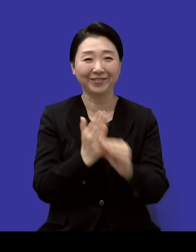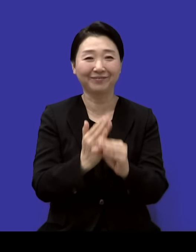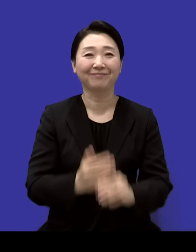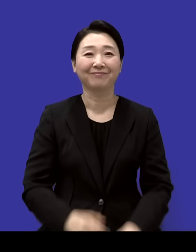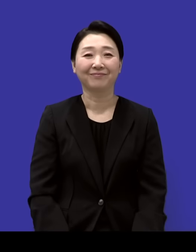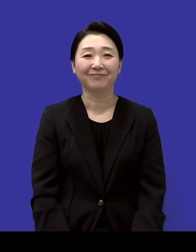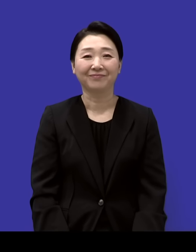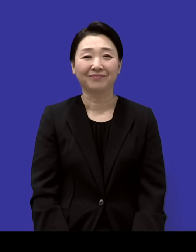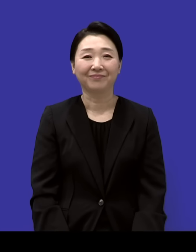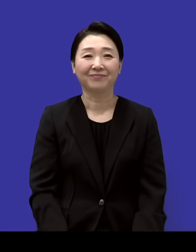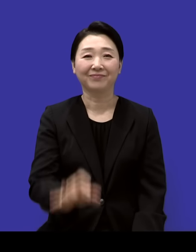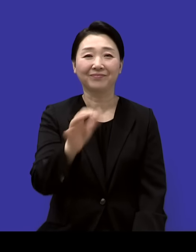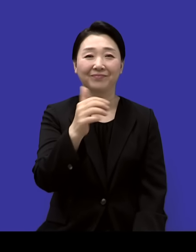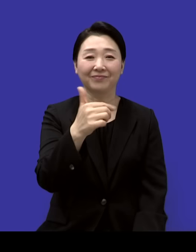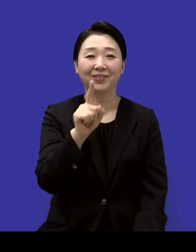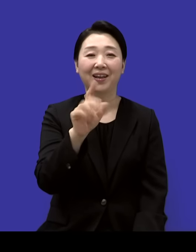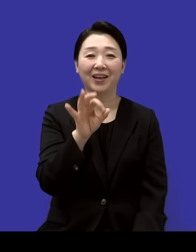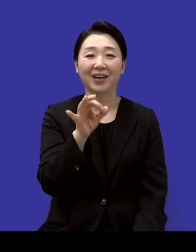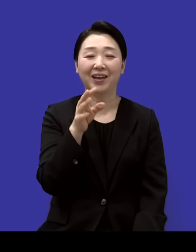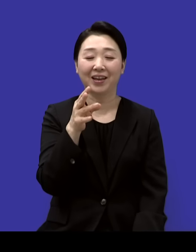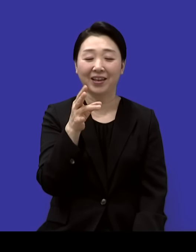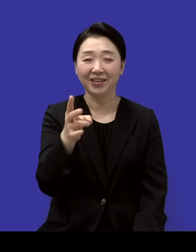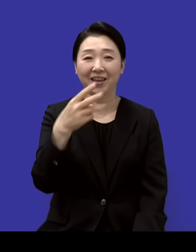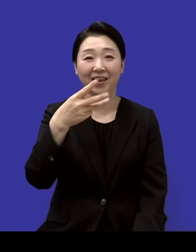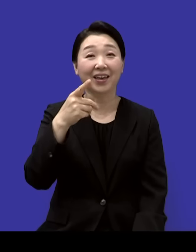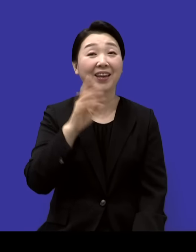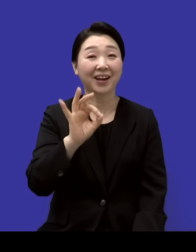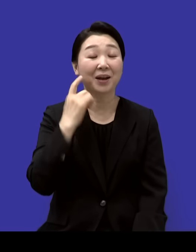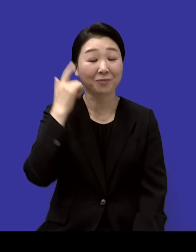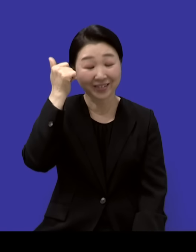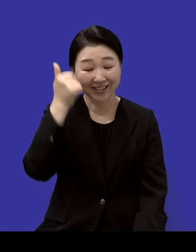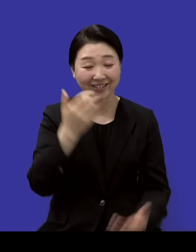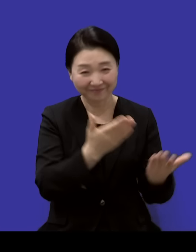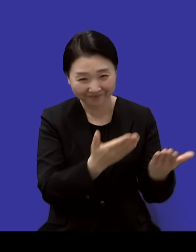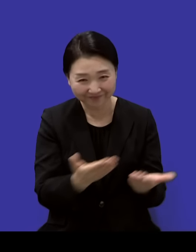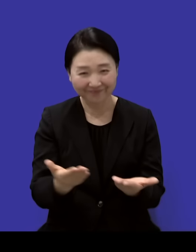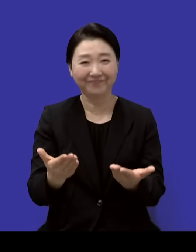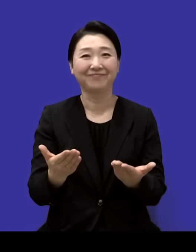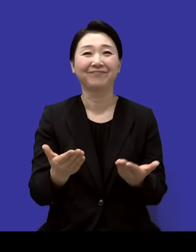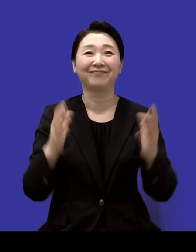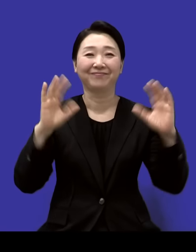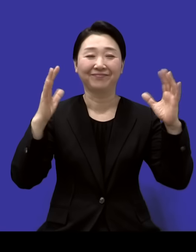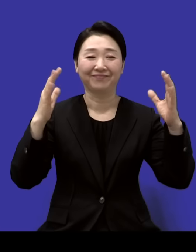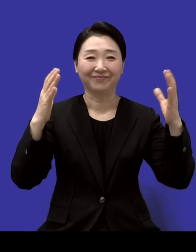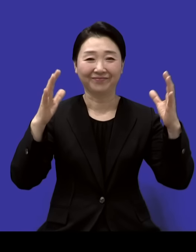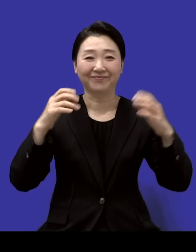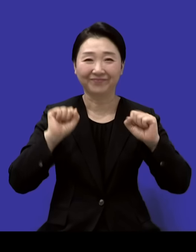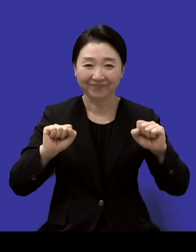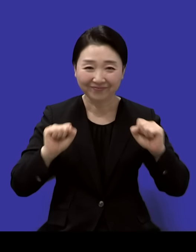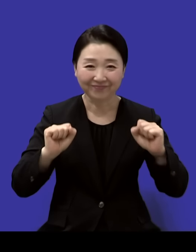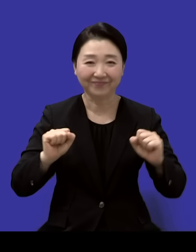분이십니다. 나예랑 목사님 한번 모셔보겠습니다. 어서 오세요. 안녕하세요.